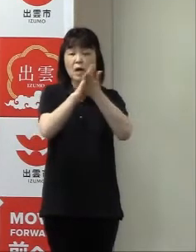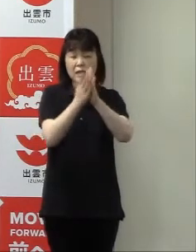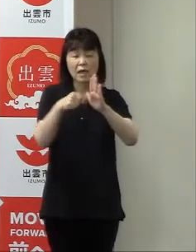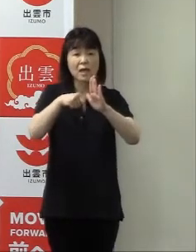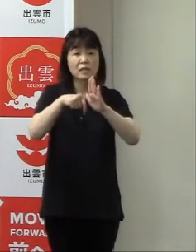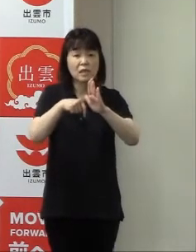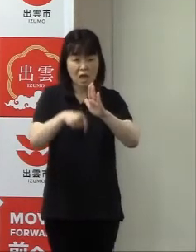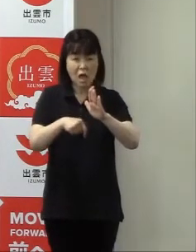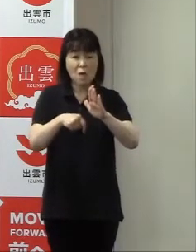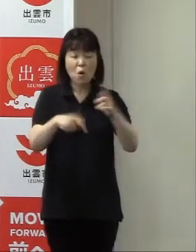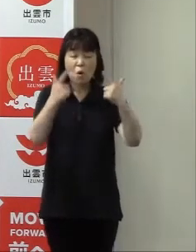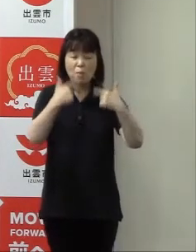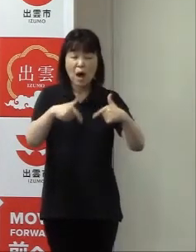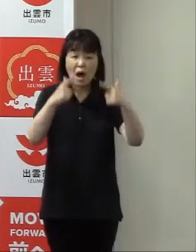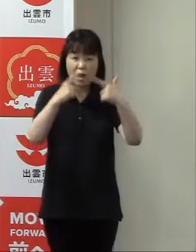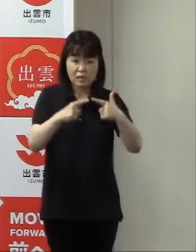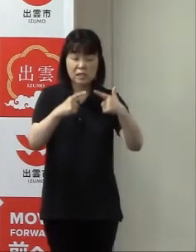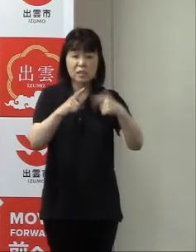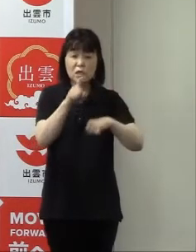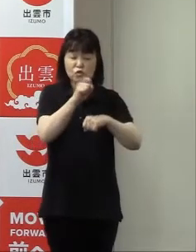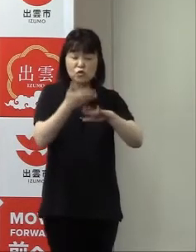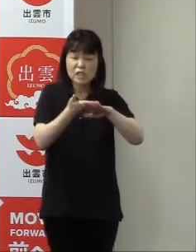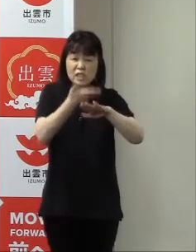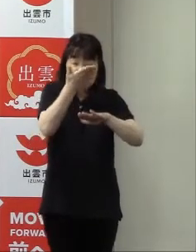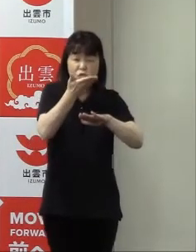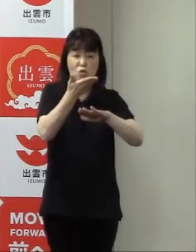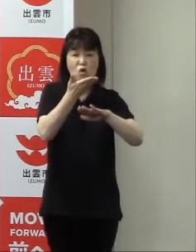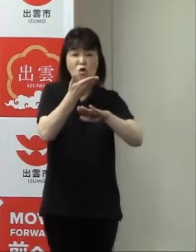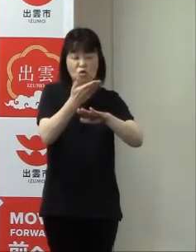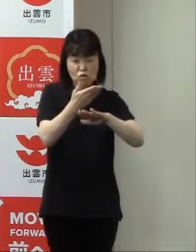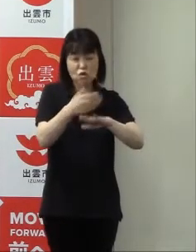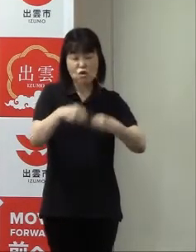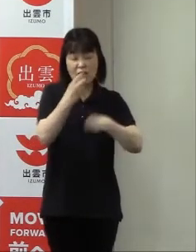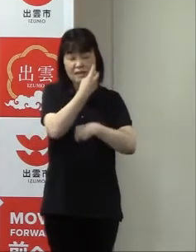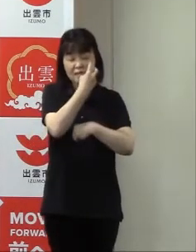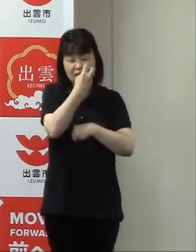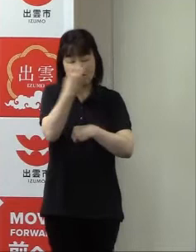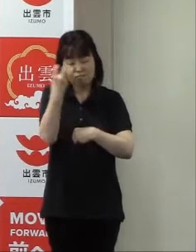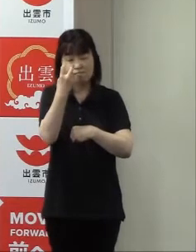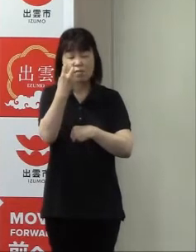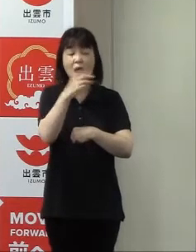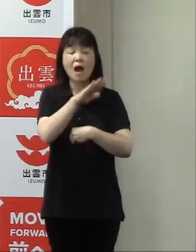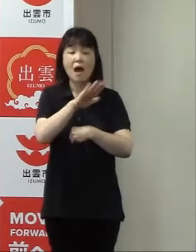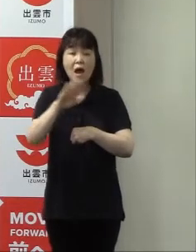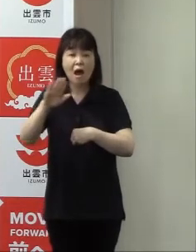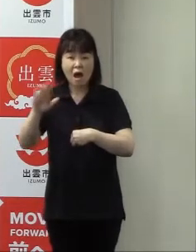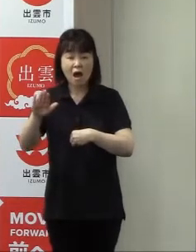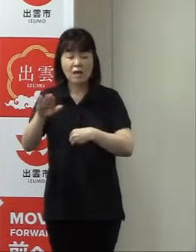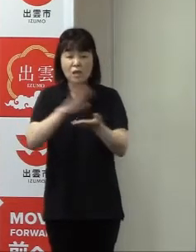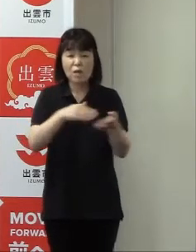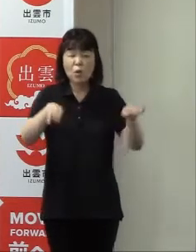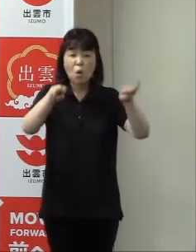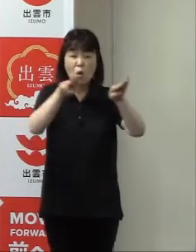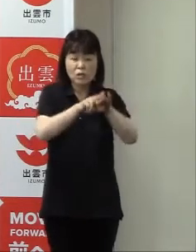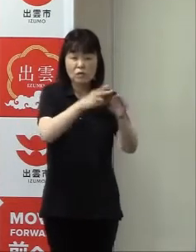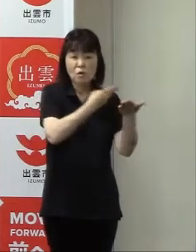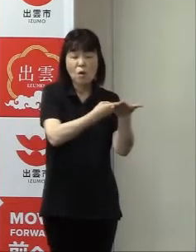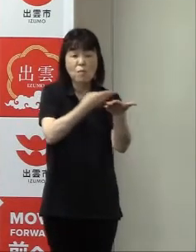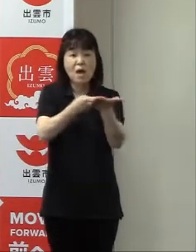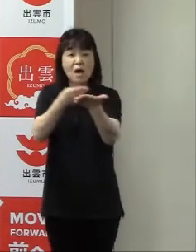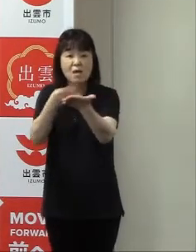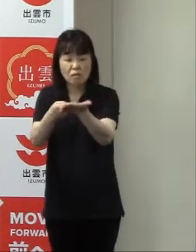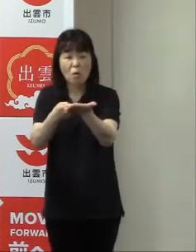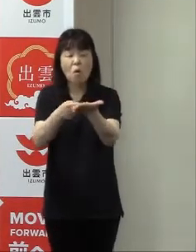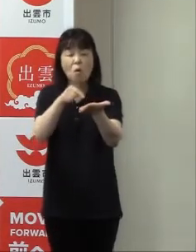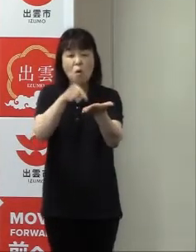連日2桁の新規感染者が確認されており、これに伴い病床使用率も高い数値となっ